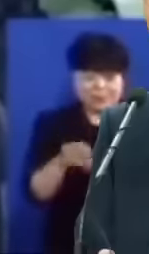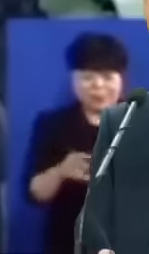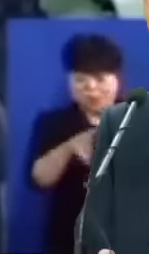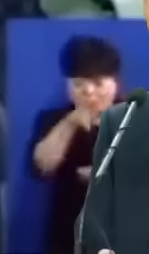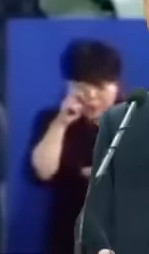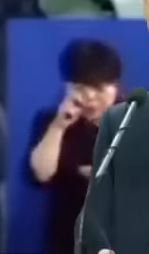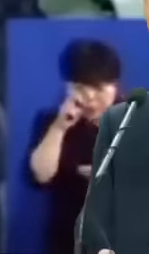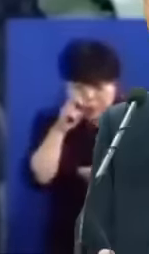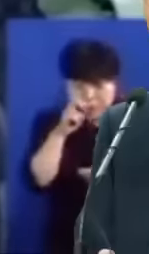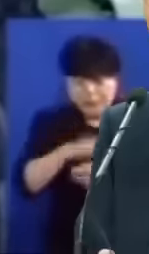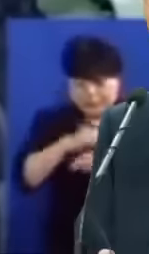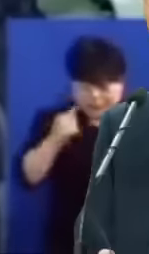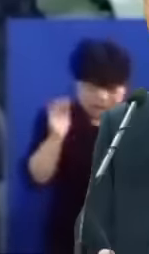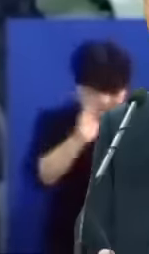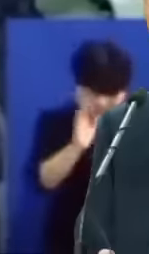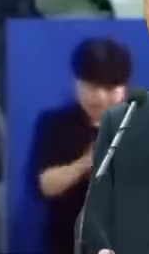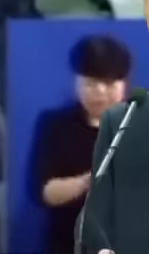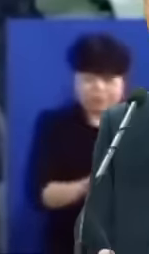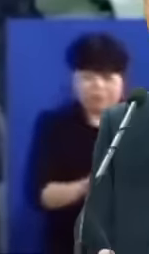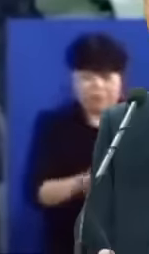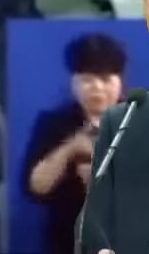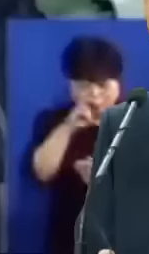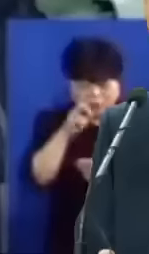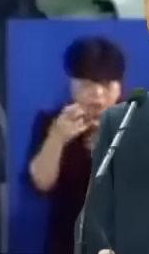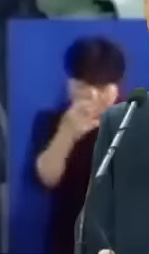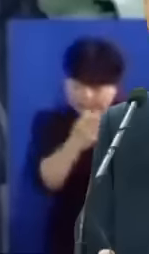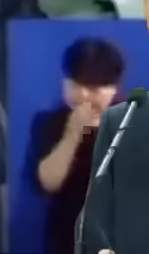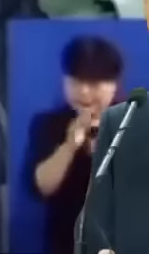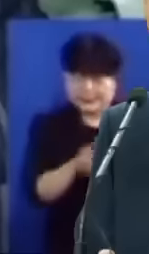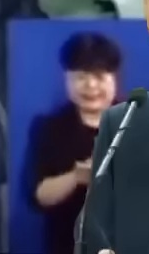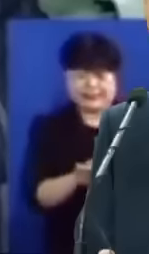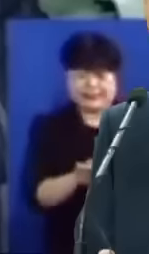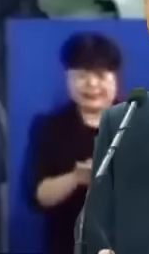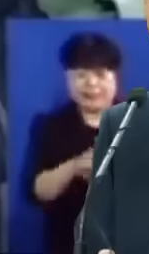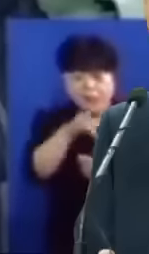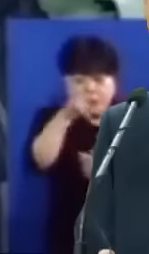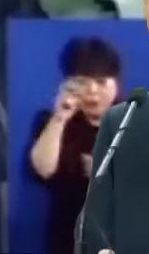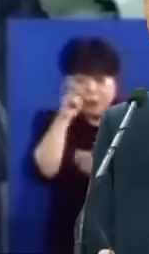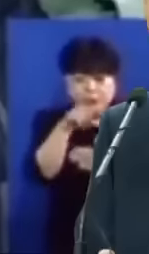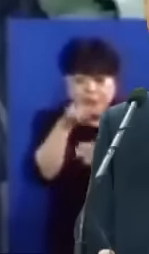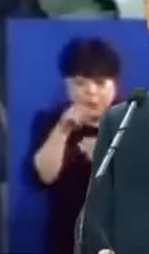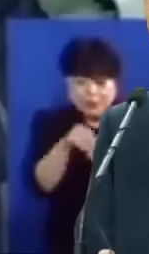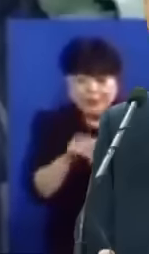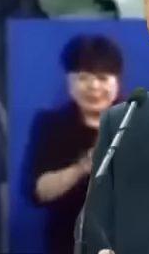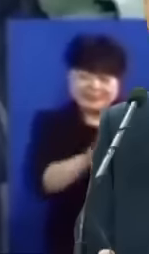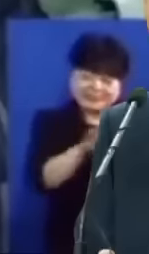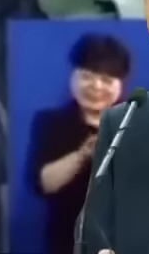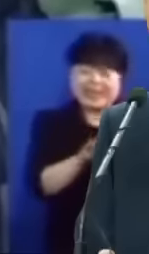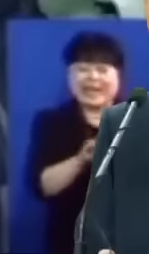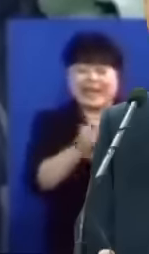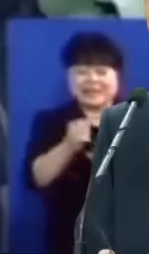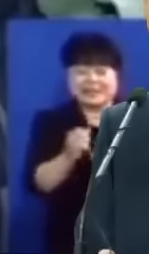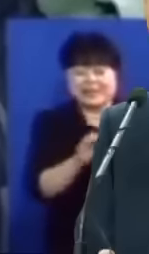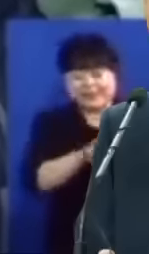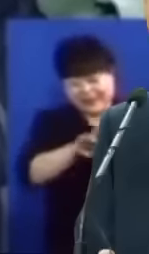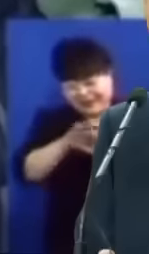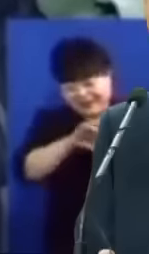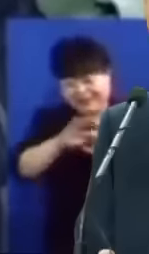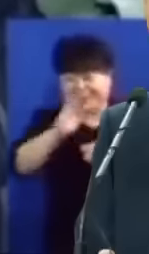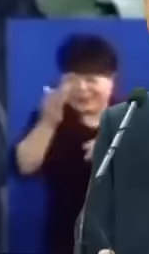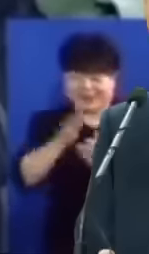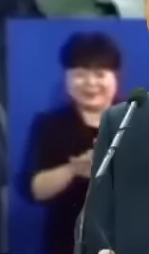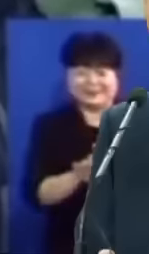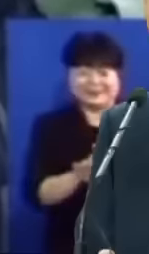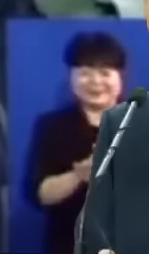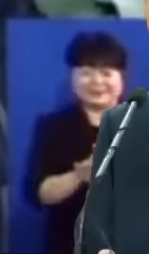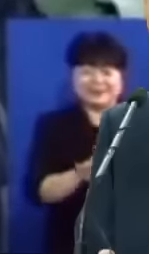같이 미움으로 대항하면 더 미움만 자라고 해소되지 않는데 미움은 사랑으로 대해야 되는 것입니다.